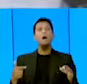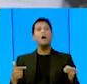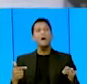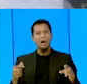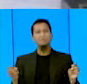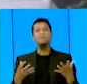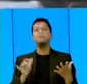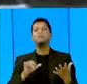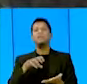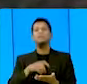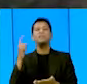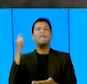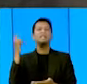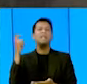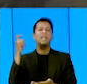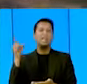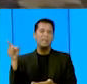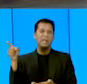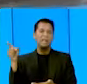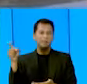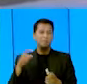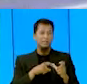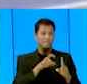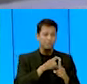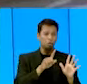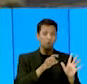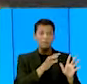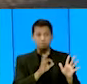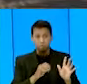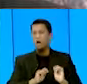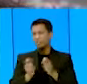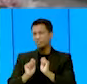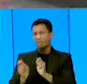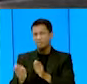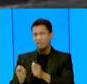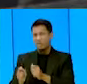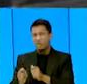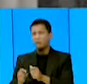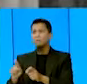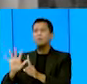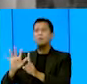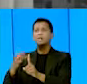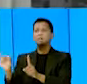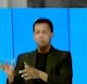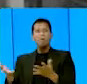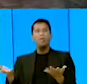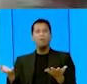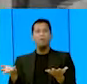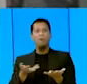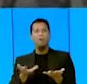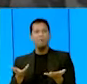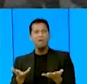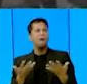Di tingkat SMP, daya tampung hanya 7.000, sementara pendaftar mencapai 19.000 siswa. Untuk